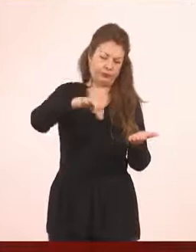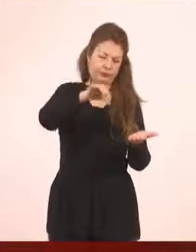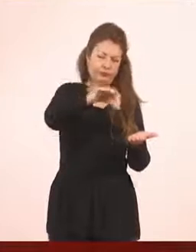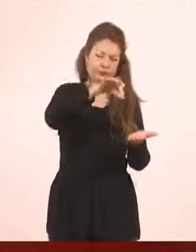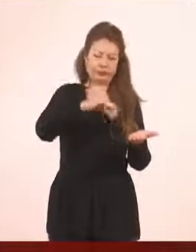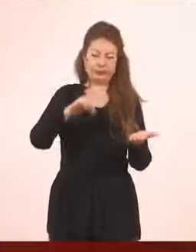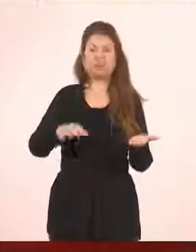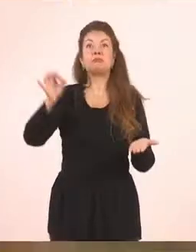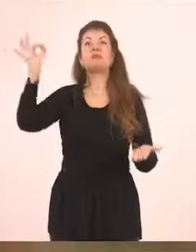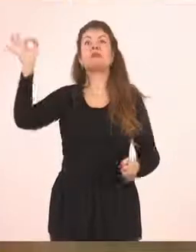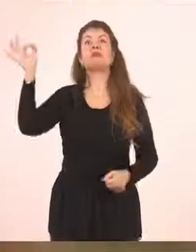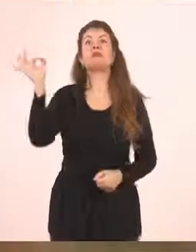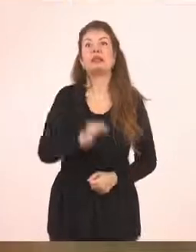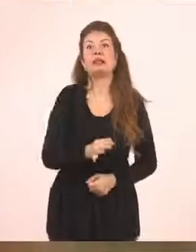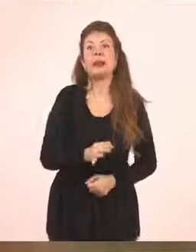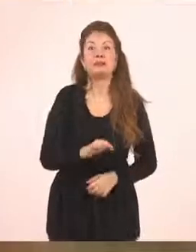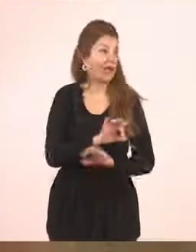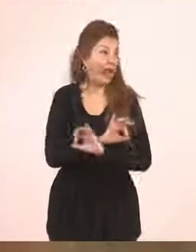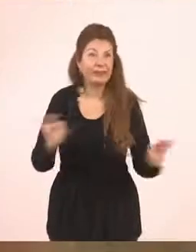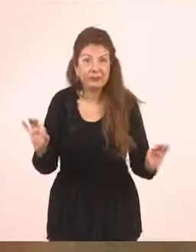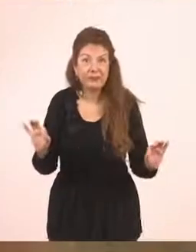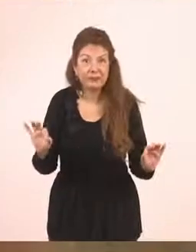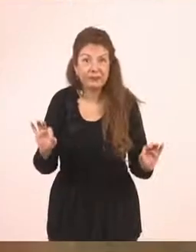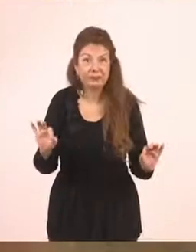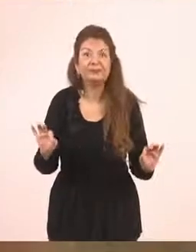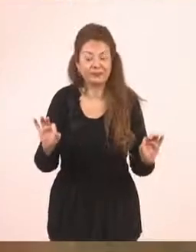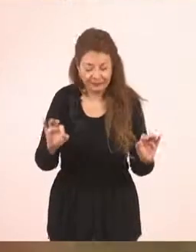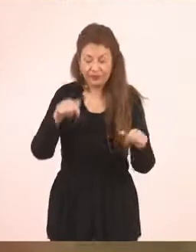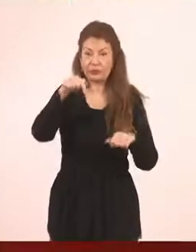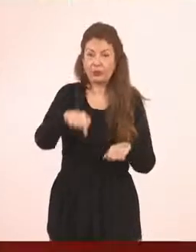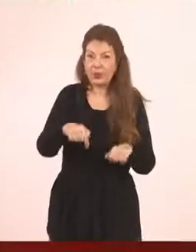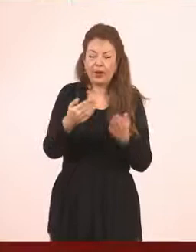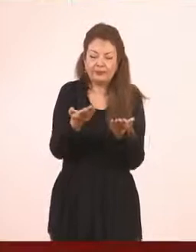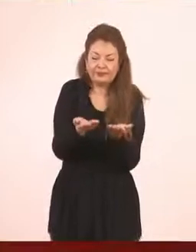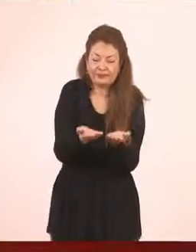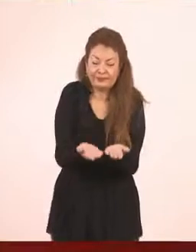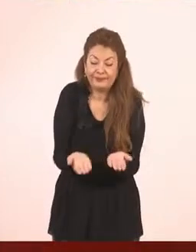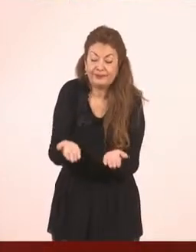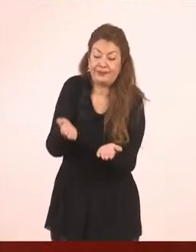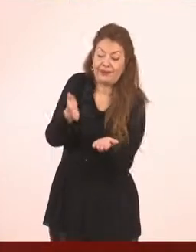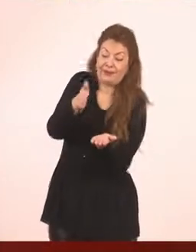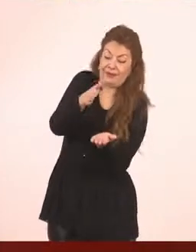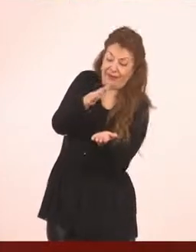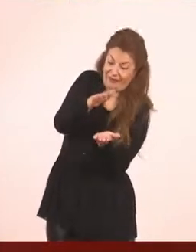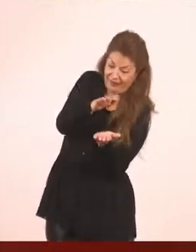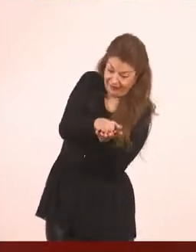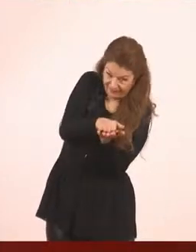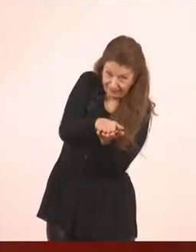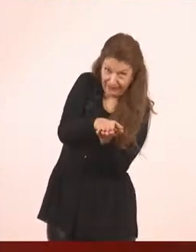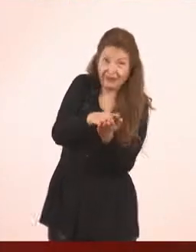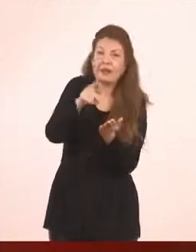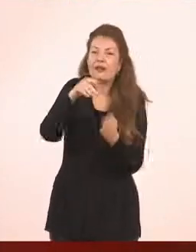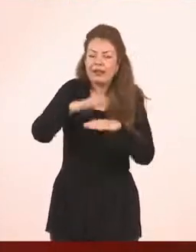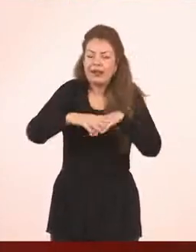Τέλεια. Είσαι έτοιμη? Έτοιμη. Θα διπλώσουμε το χαρτί μας και θέλω να βάλεις τα μαγικά σου